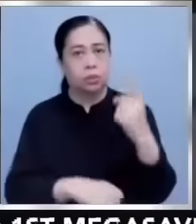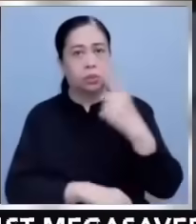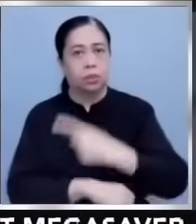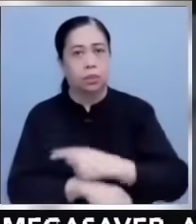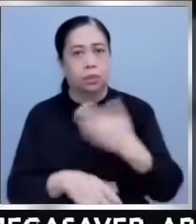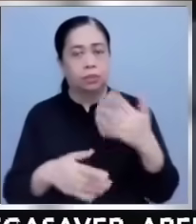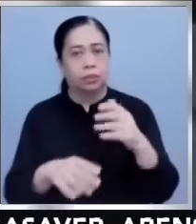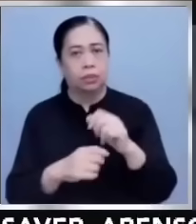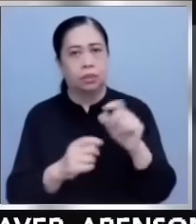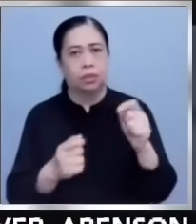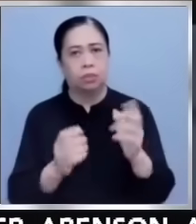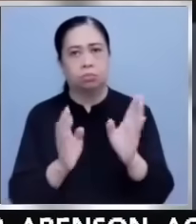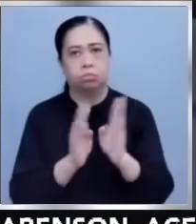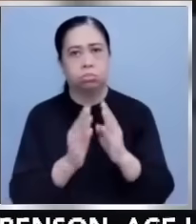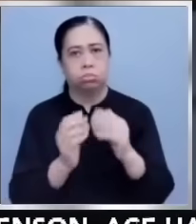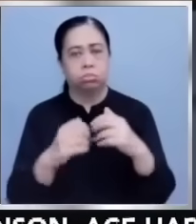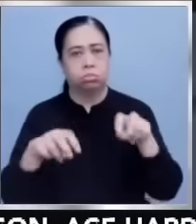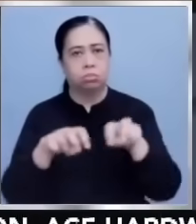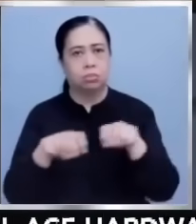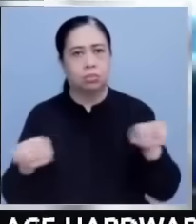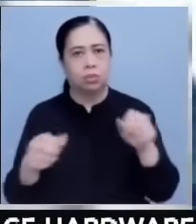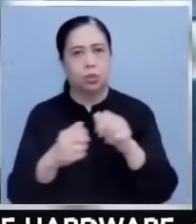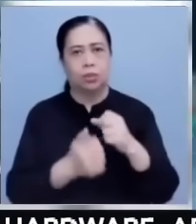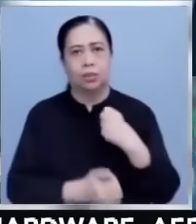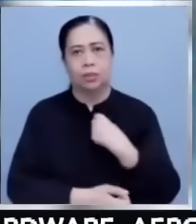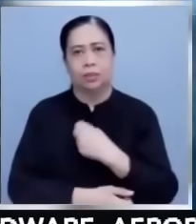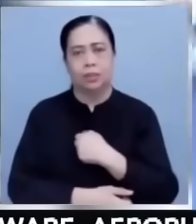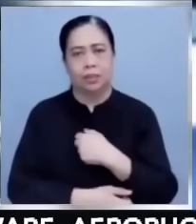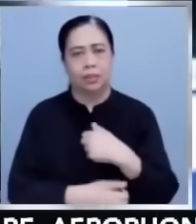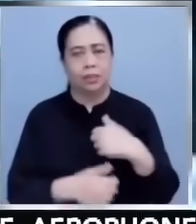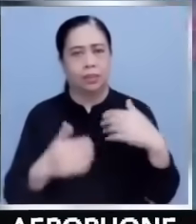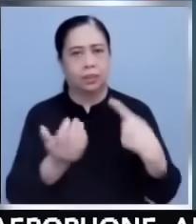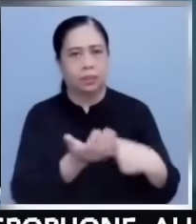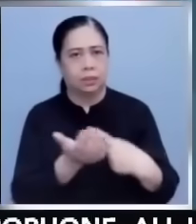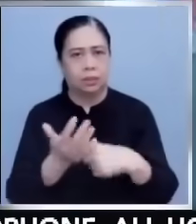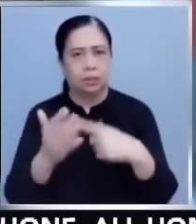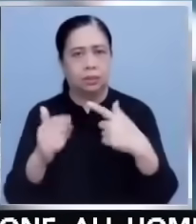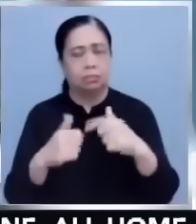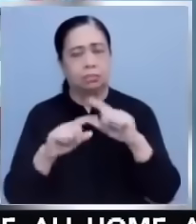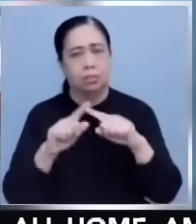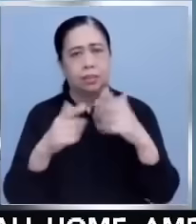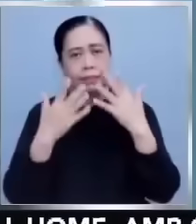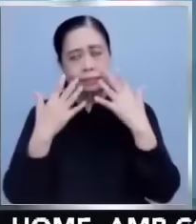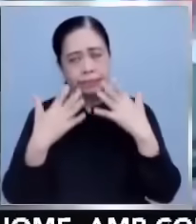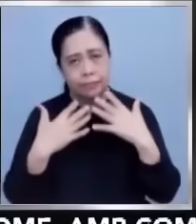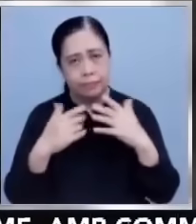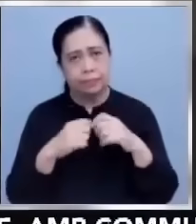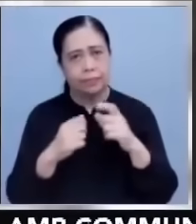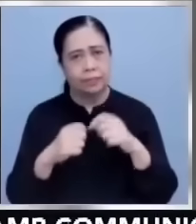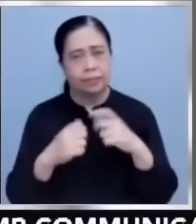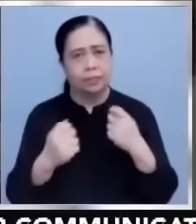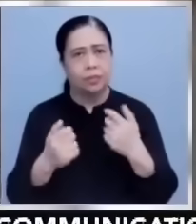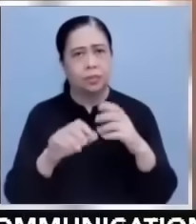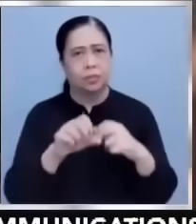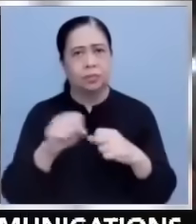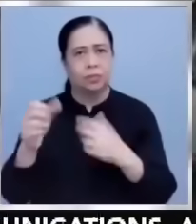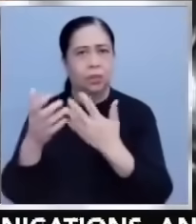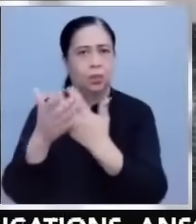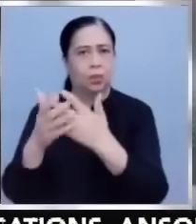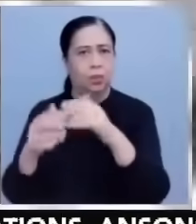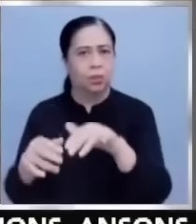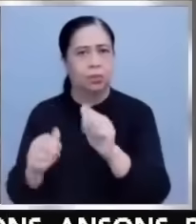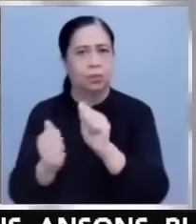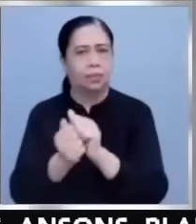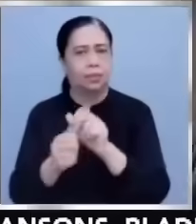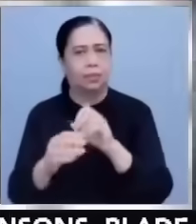sumalang ang mga leader ng SBSI sa Senate hearing. Pero ikinalulungkot daw nila ang pagkakadetain ng kanilang mga leader, kabilang na si